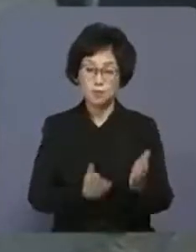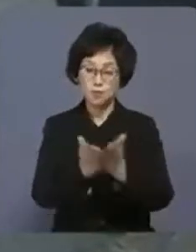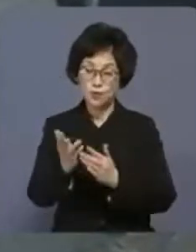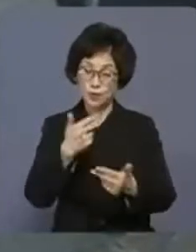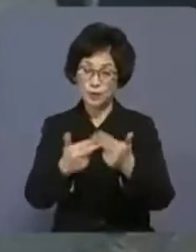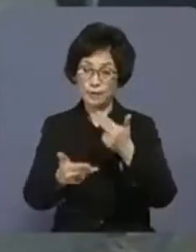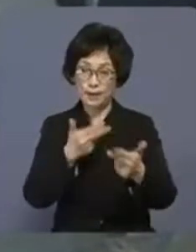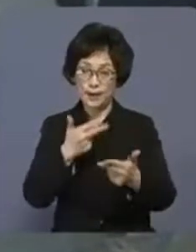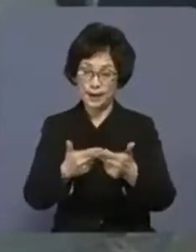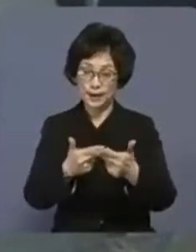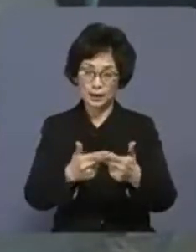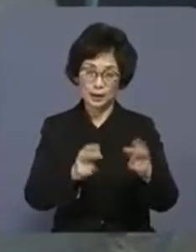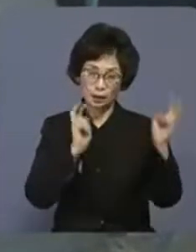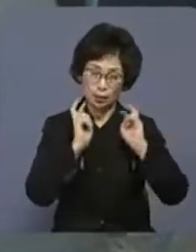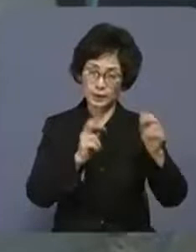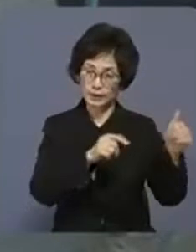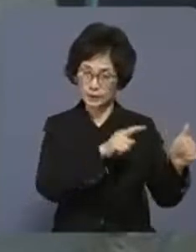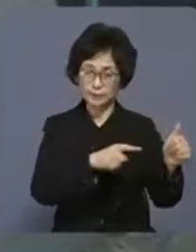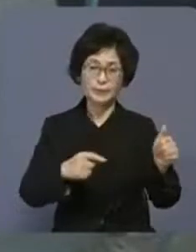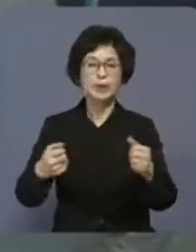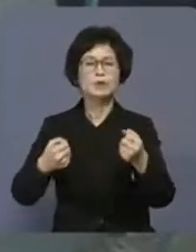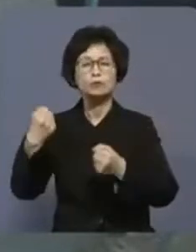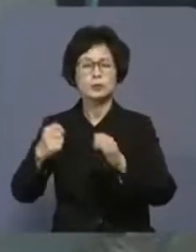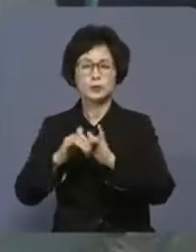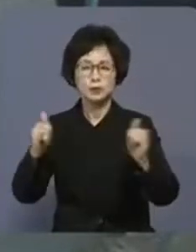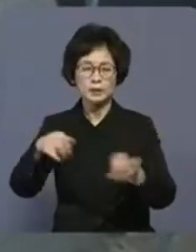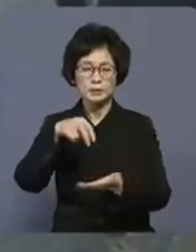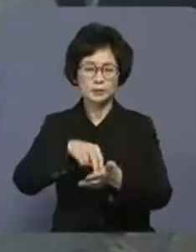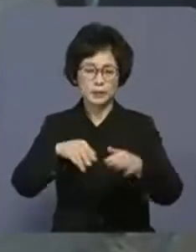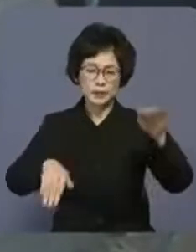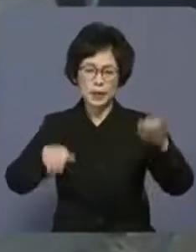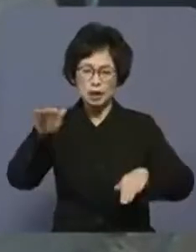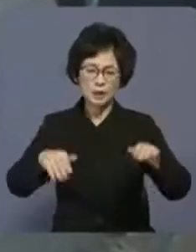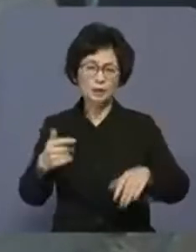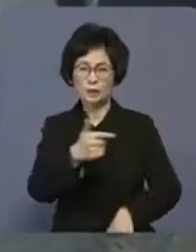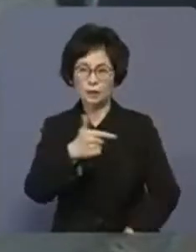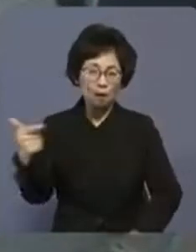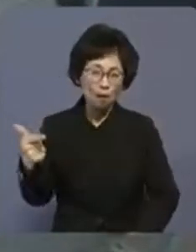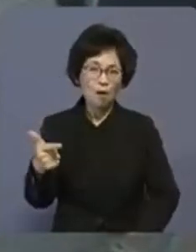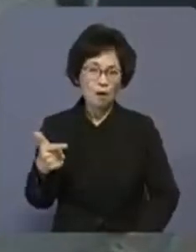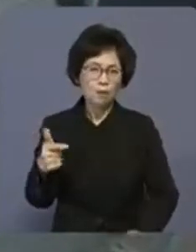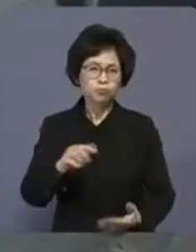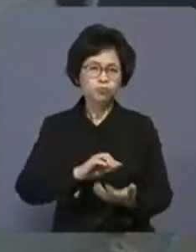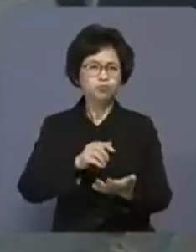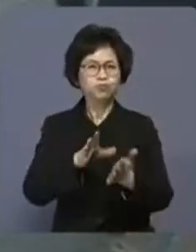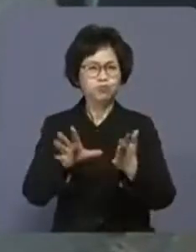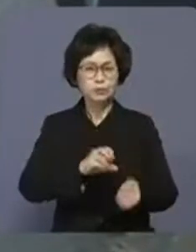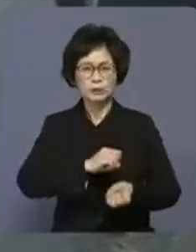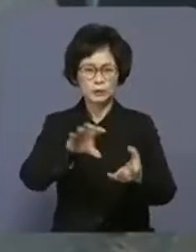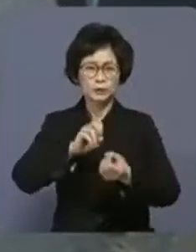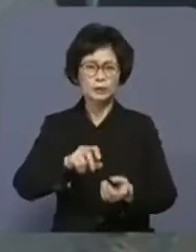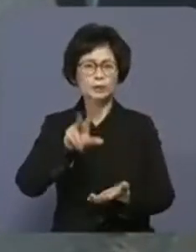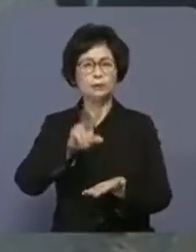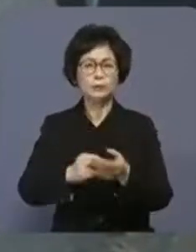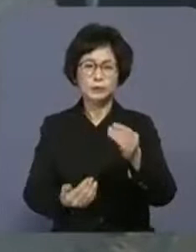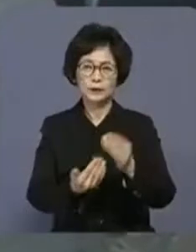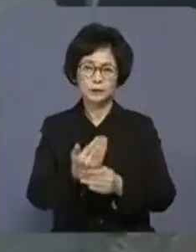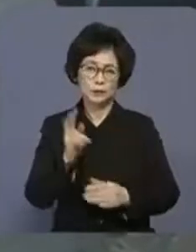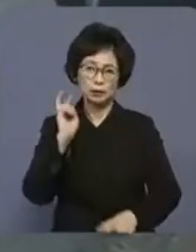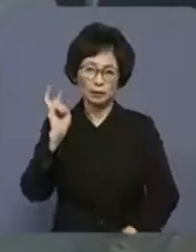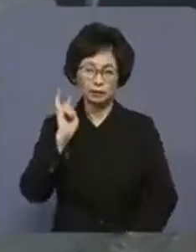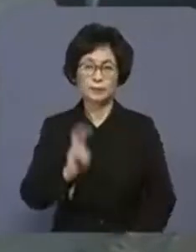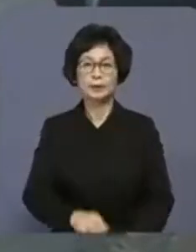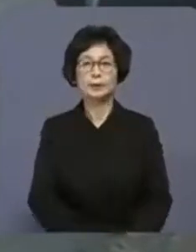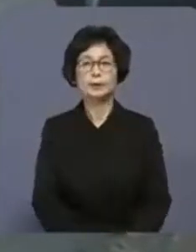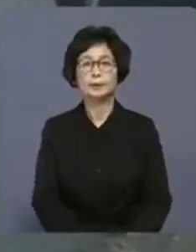대표되는 화주 업체와 또 화물 노동자의 입장차가 커서 자침 운송 대란 까지 우려되고 있는 상황입니다 어제 취재 기자와 함께